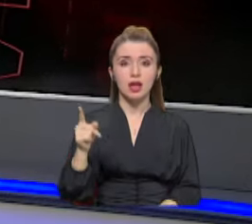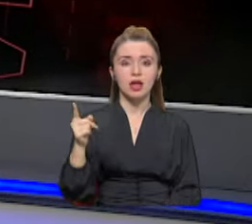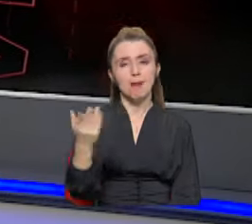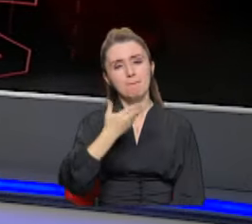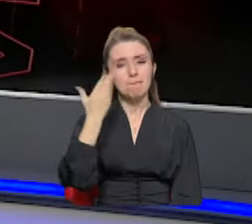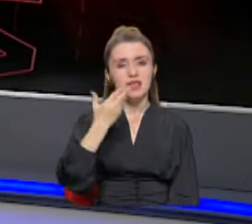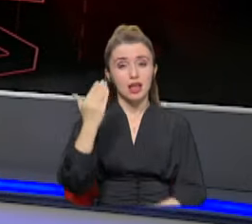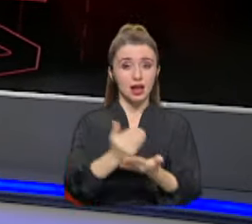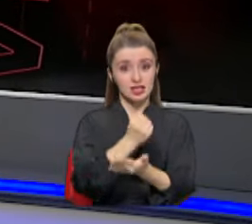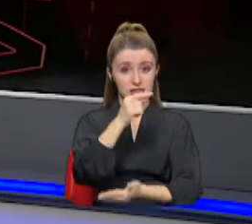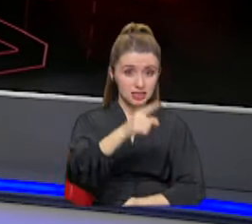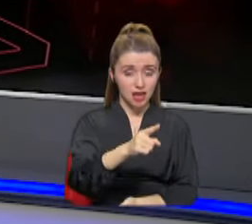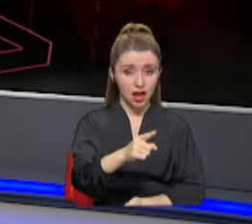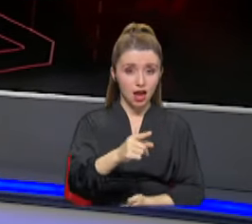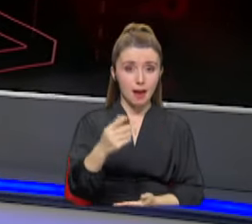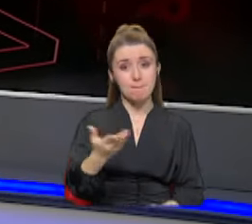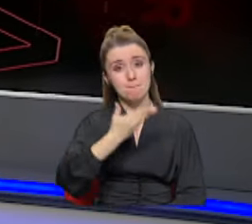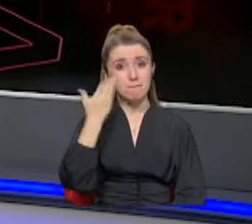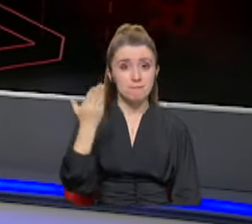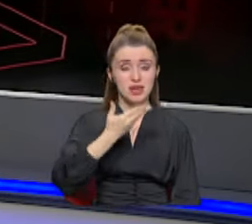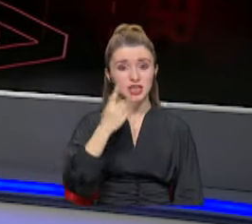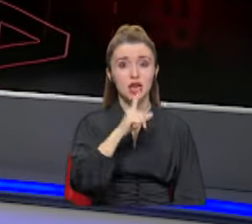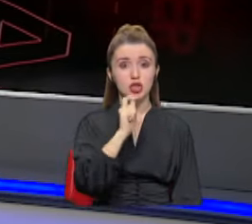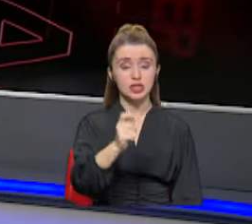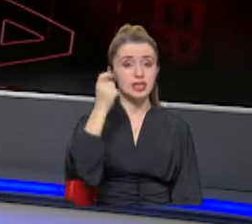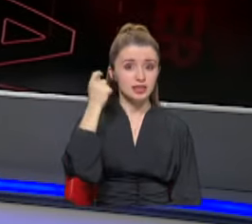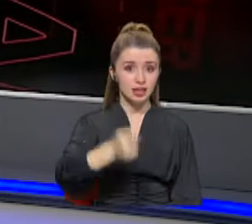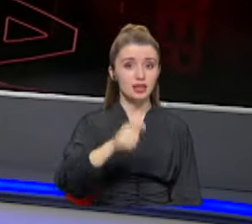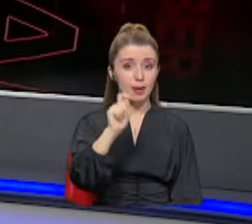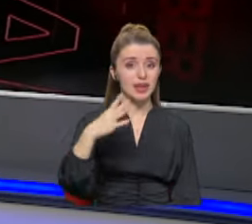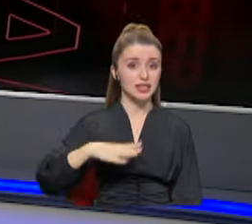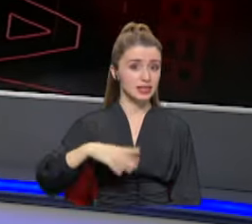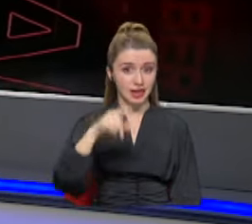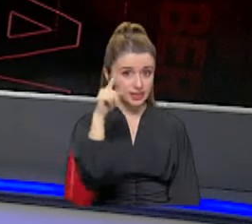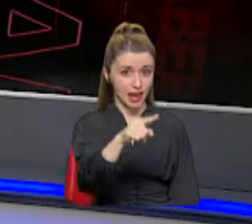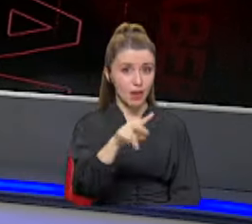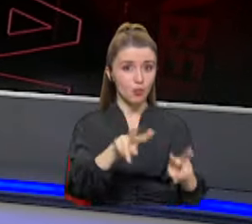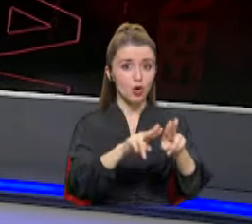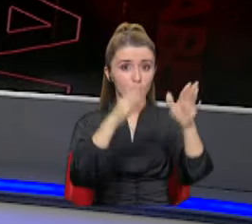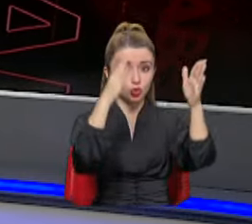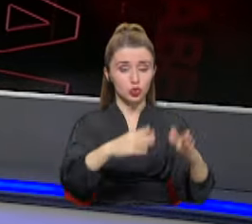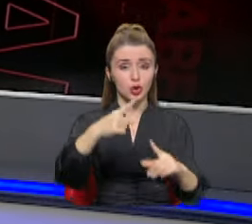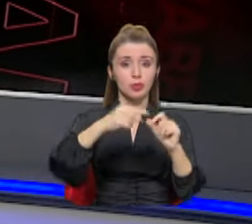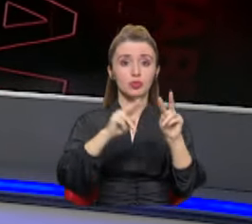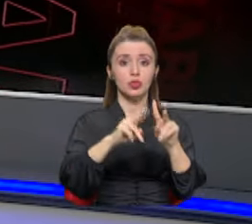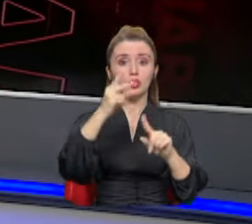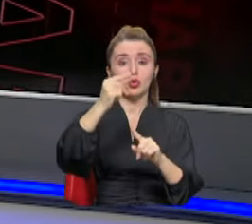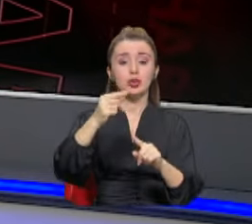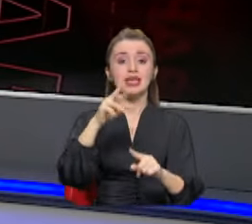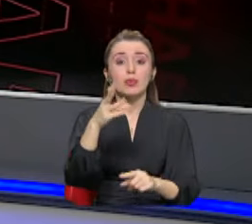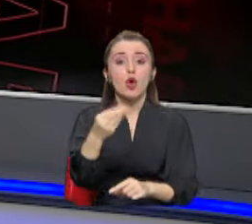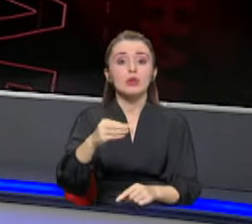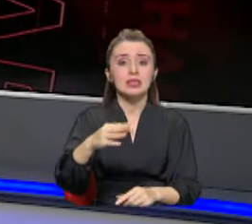da kazanırsa, hani olur da vaatlerini gerçekleştirmek isterse. Aman TOKİ Tuzla gibi olmasın,